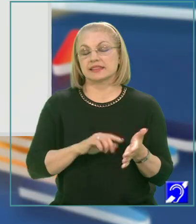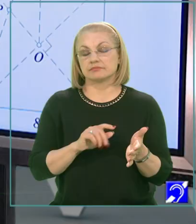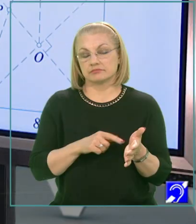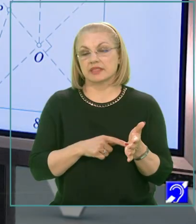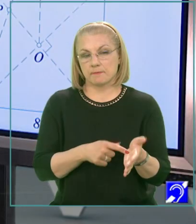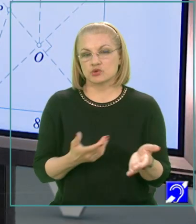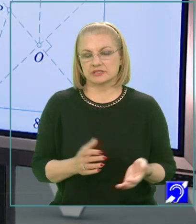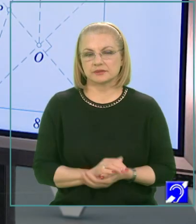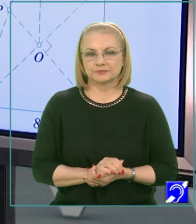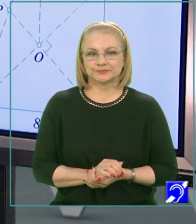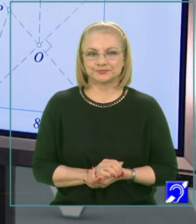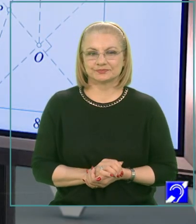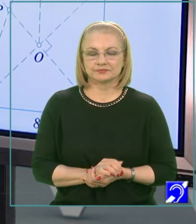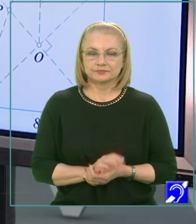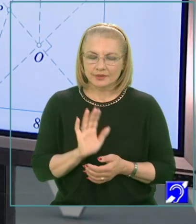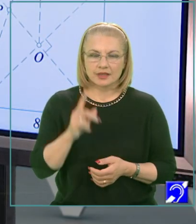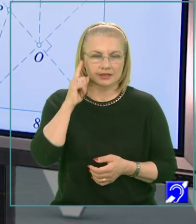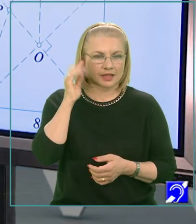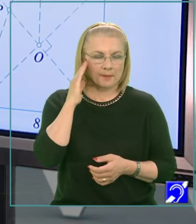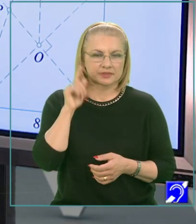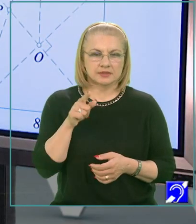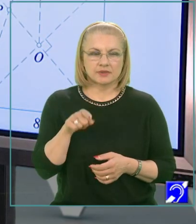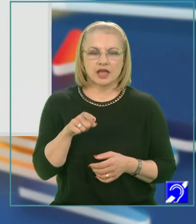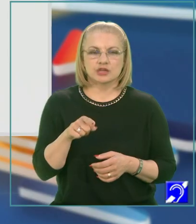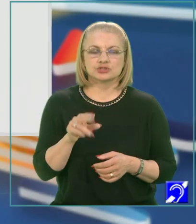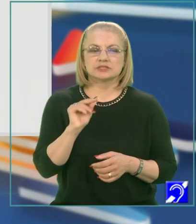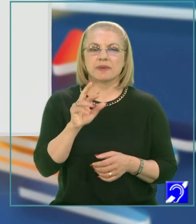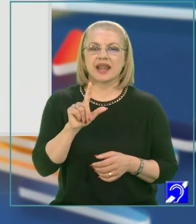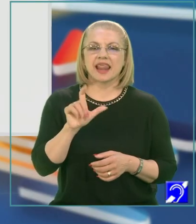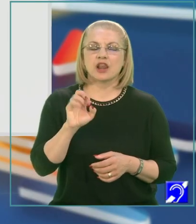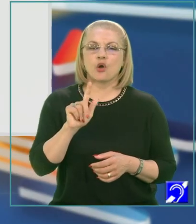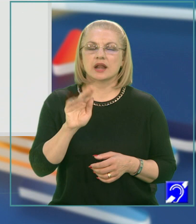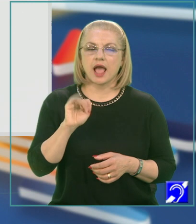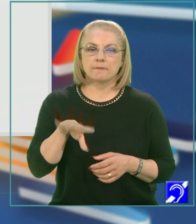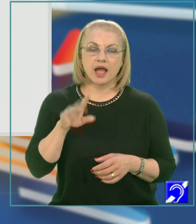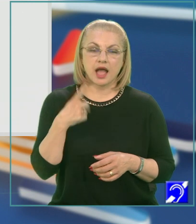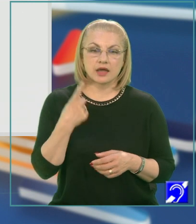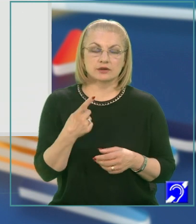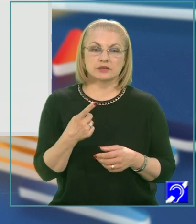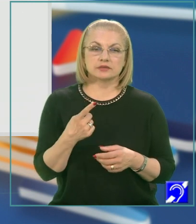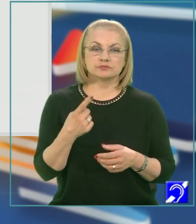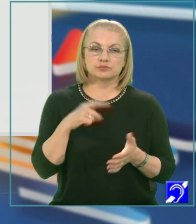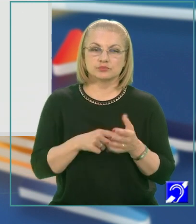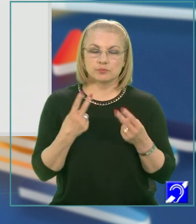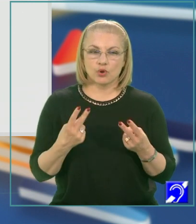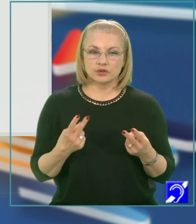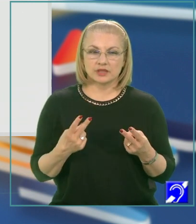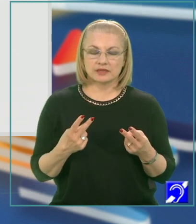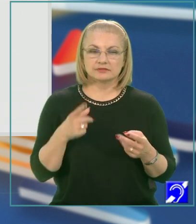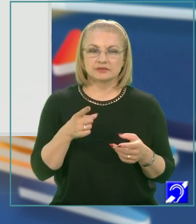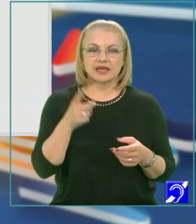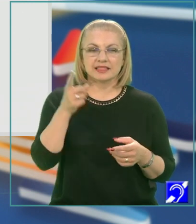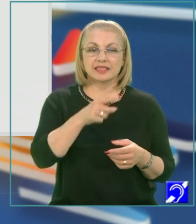paralelogram. Și știm, ne aducem aminte, că acest paralelogram are o proprietate foarte importantă. Diagonalele lui se